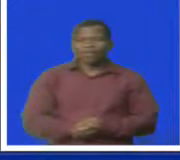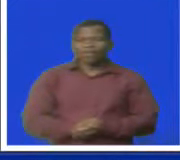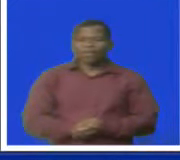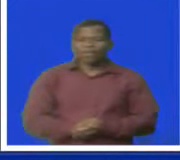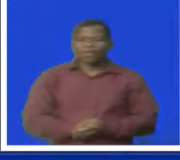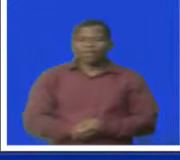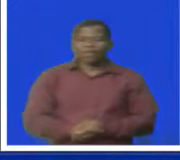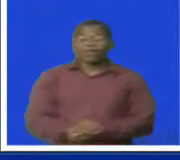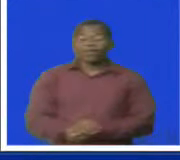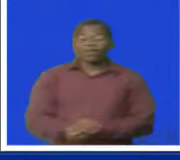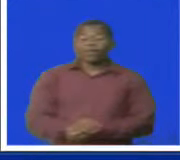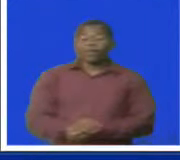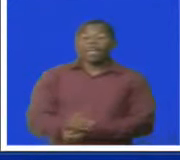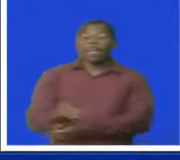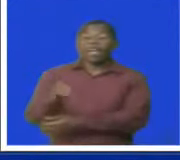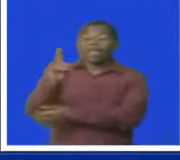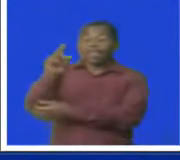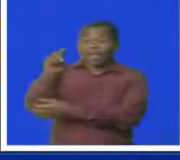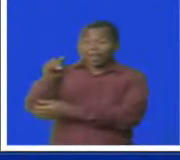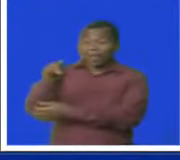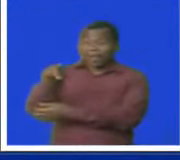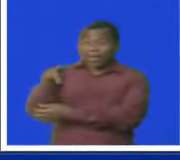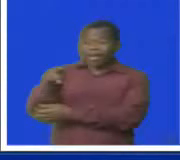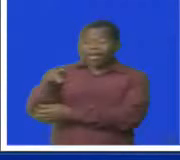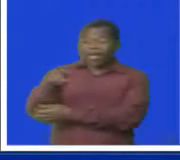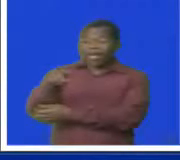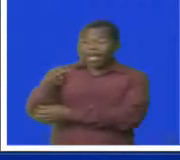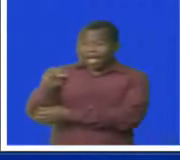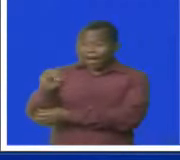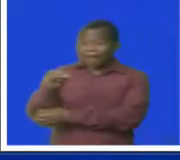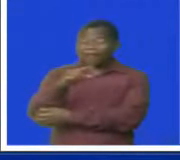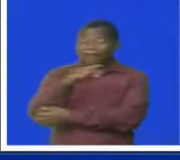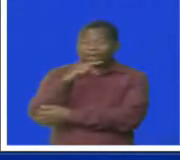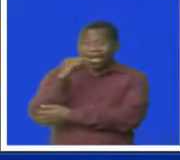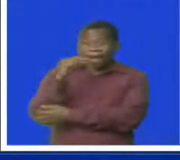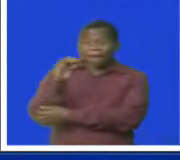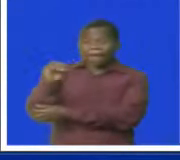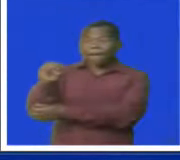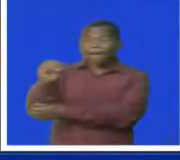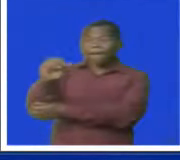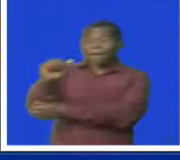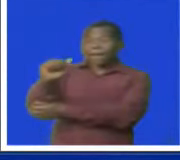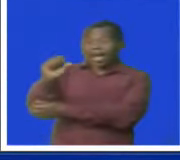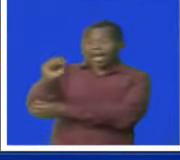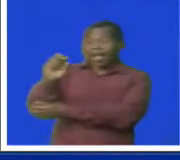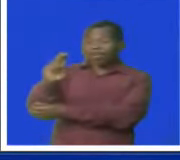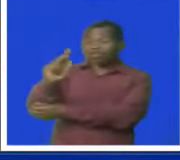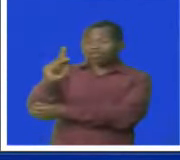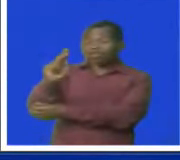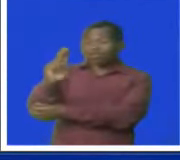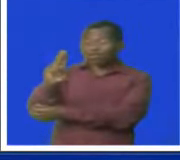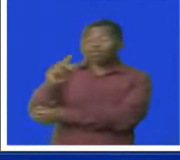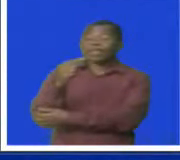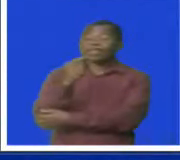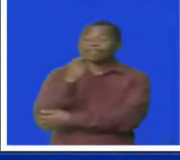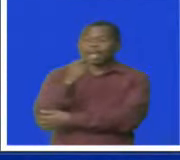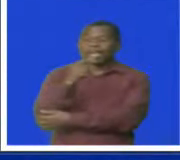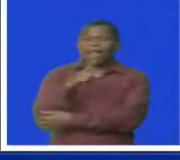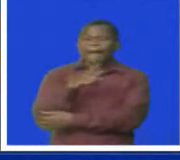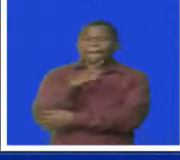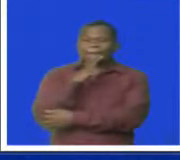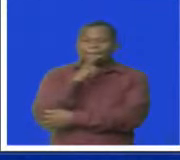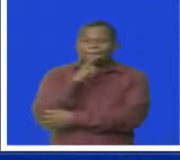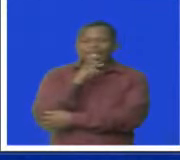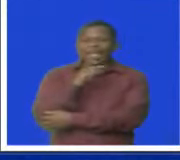Liphini landunankulu Themba Masuku lithi amadoda lamadzala abenesandla ekuhlukubeteni nasekukhuleliseni